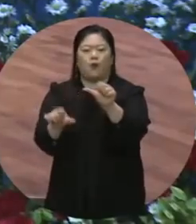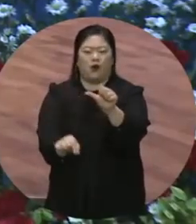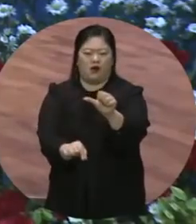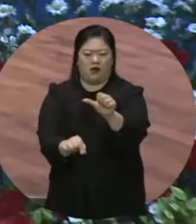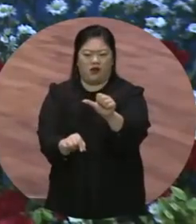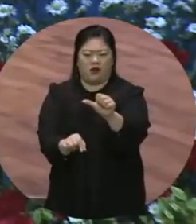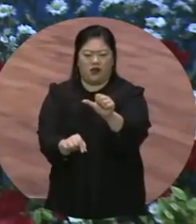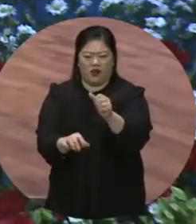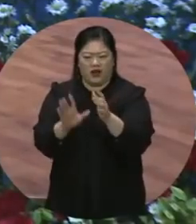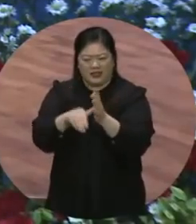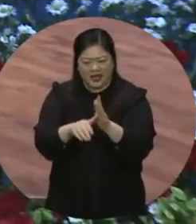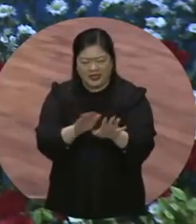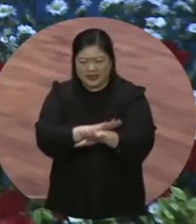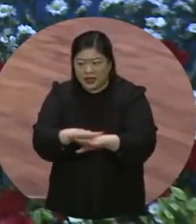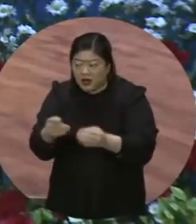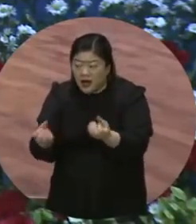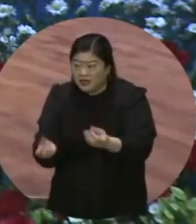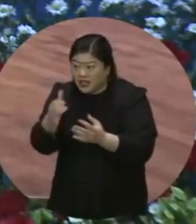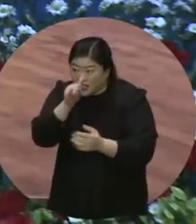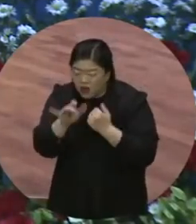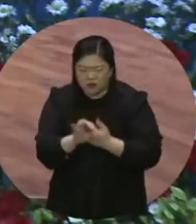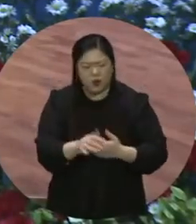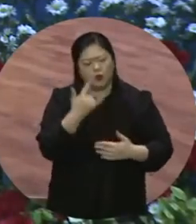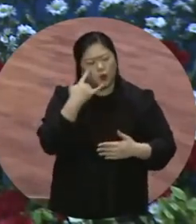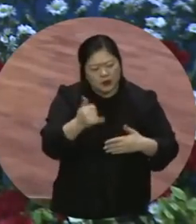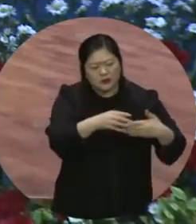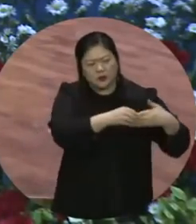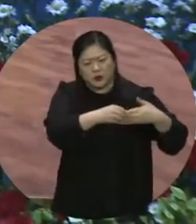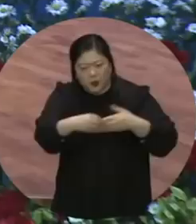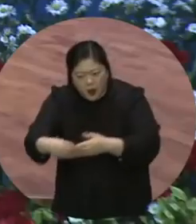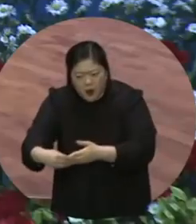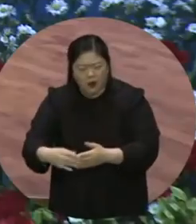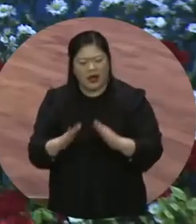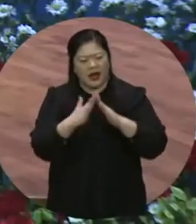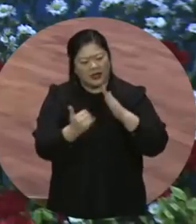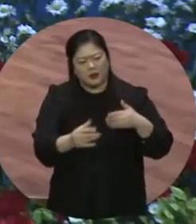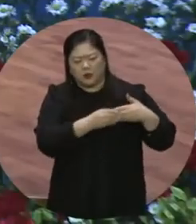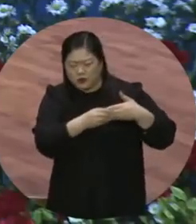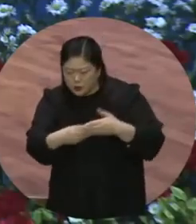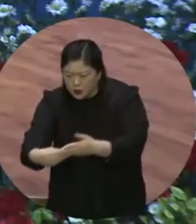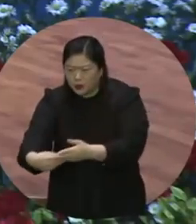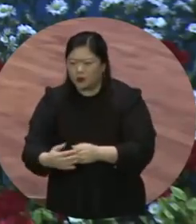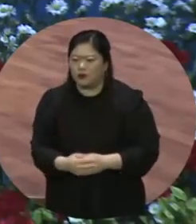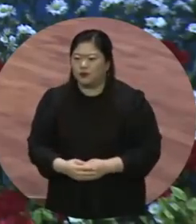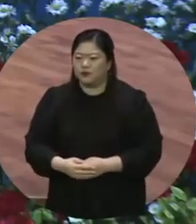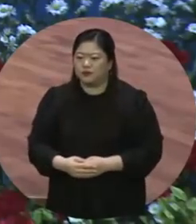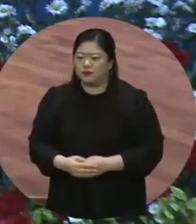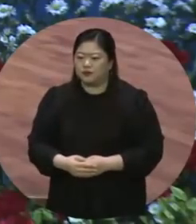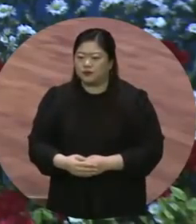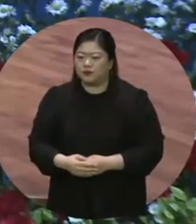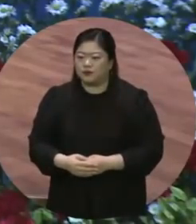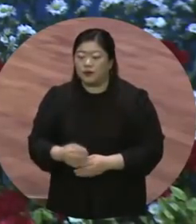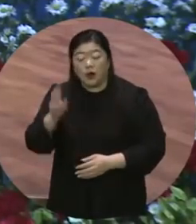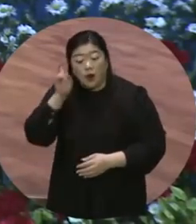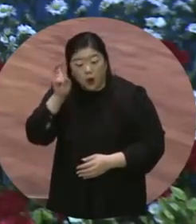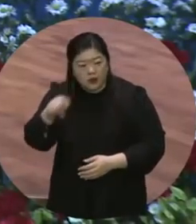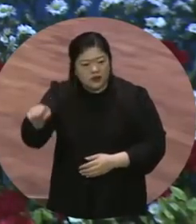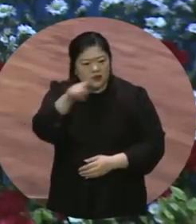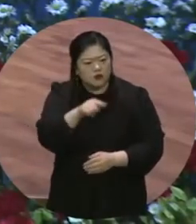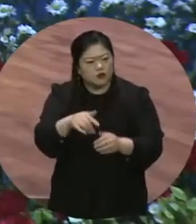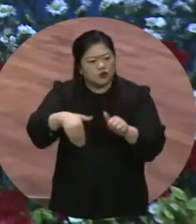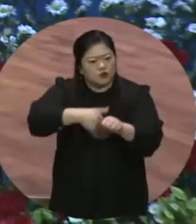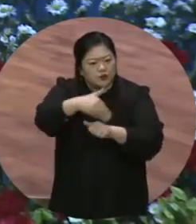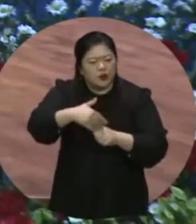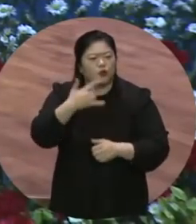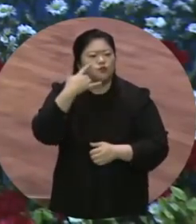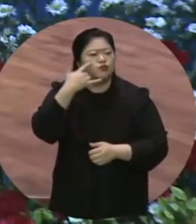이번 기회를 잘 활용해 보시기 바랍니다. 특별히 오늘은 어버이주일. 자, 불신 부모가 있다고 하면,